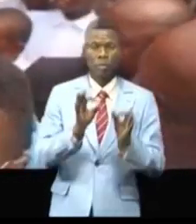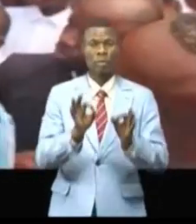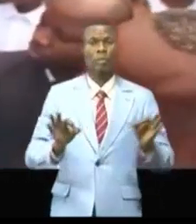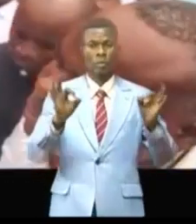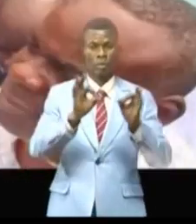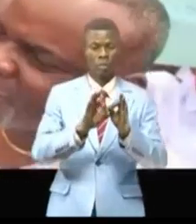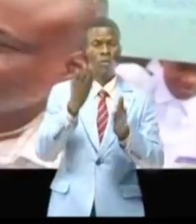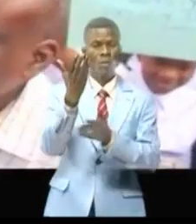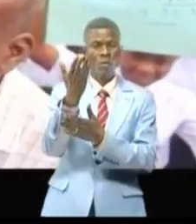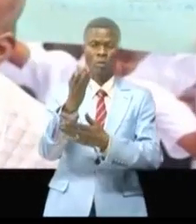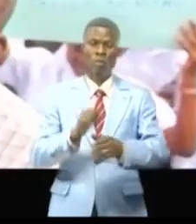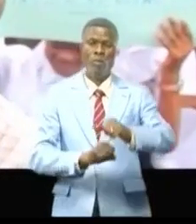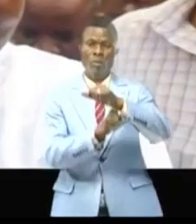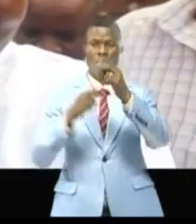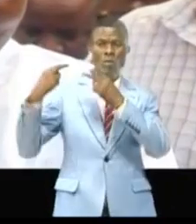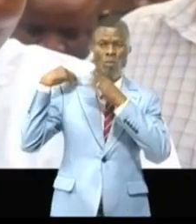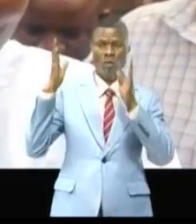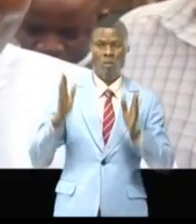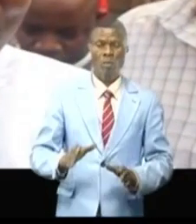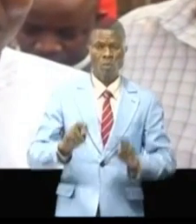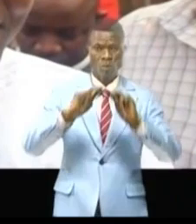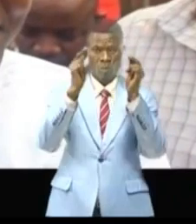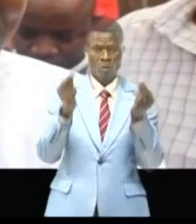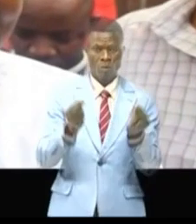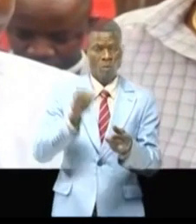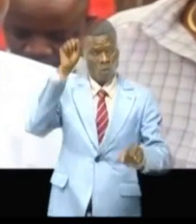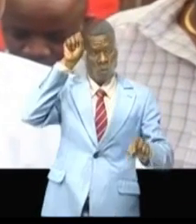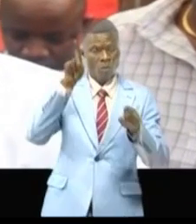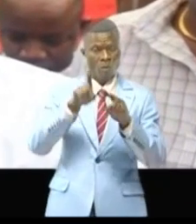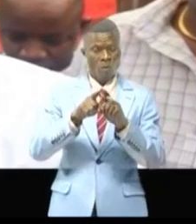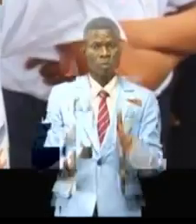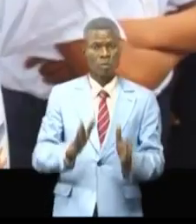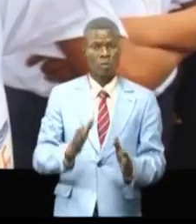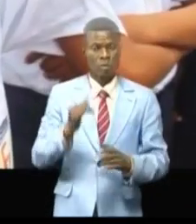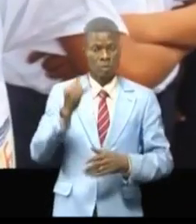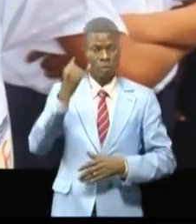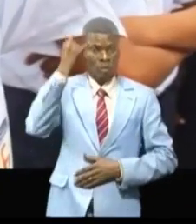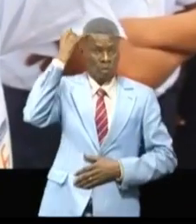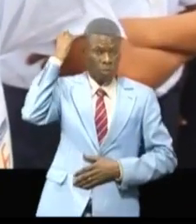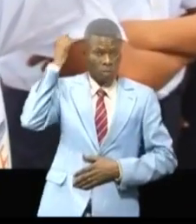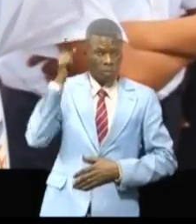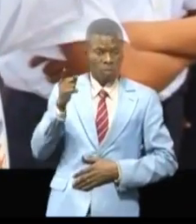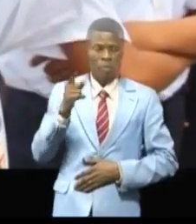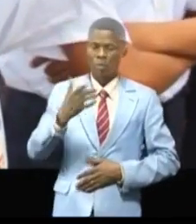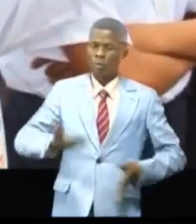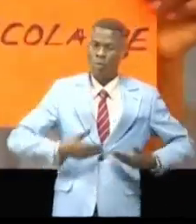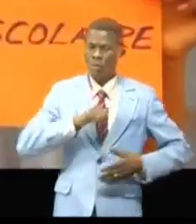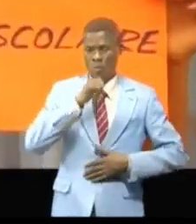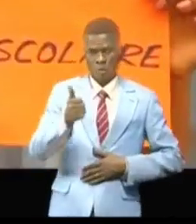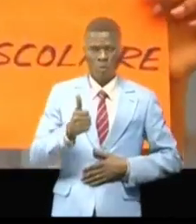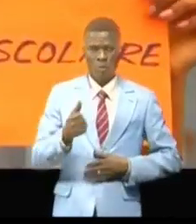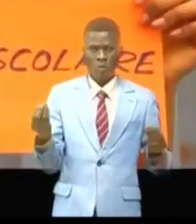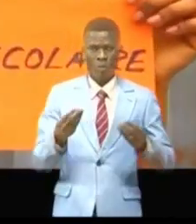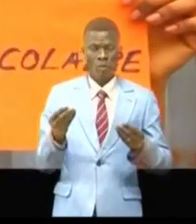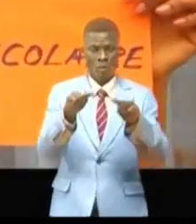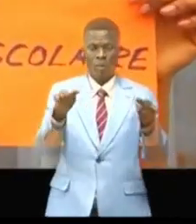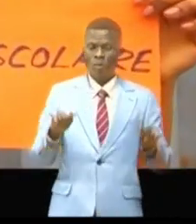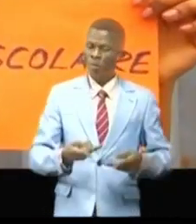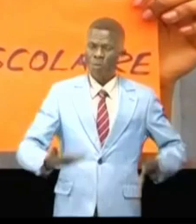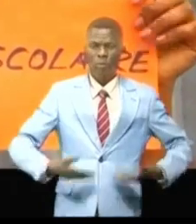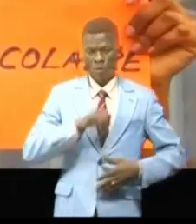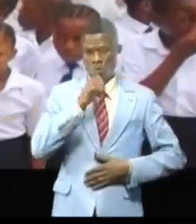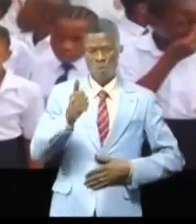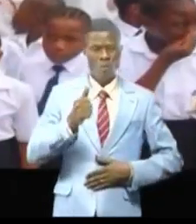cris de détresse du responsable de la congrégation de frères visiteurs des écoles. Il s'est plaint d'autant plus que ces désagréments est